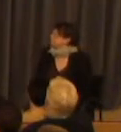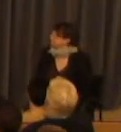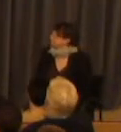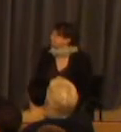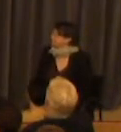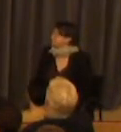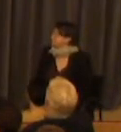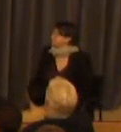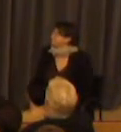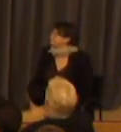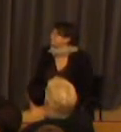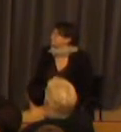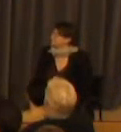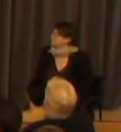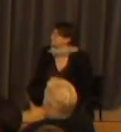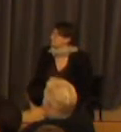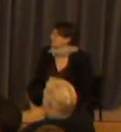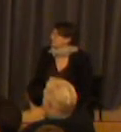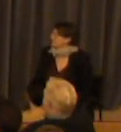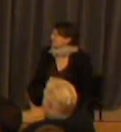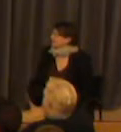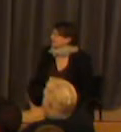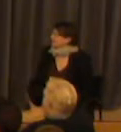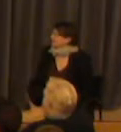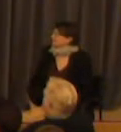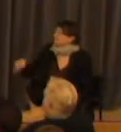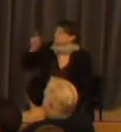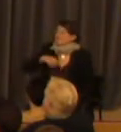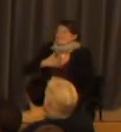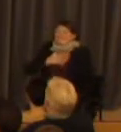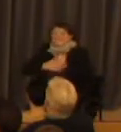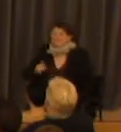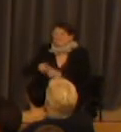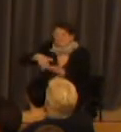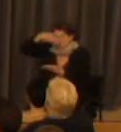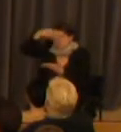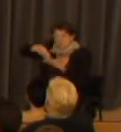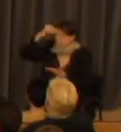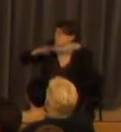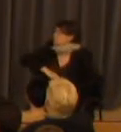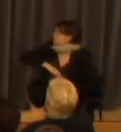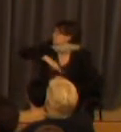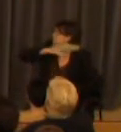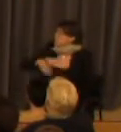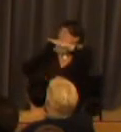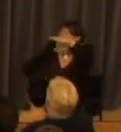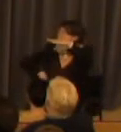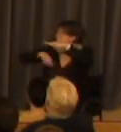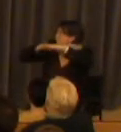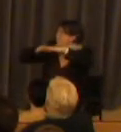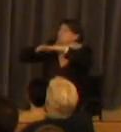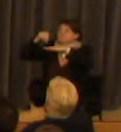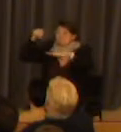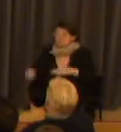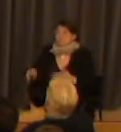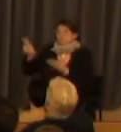és que nosaltres esperem que el vostre aprenentatge